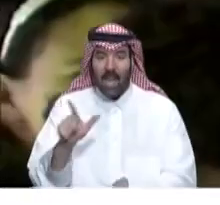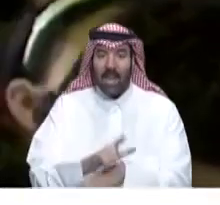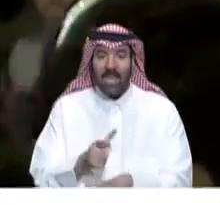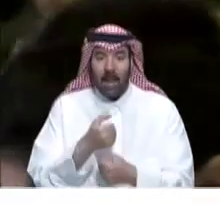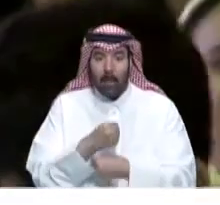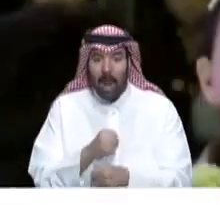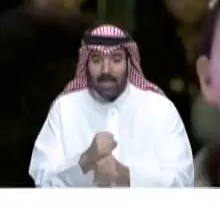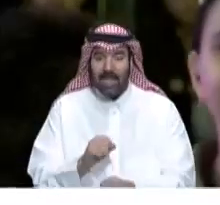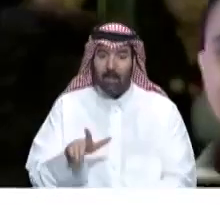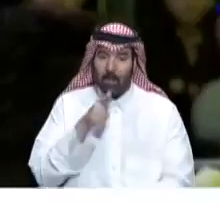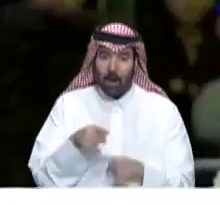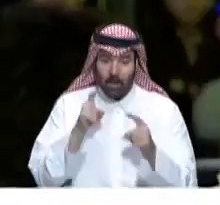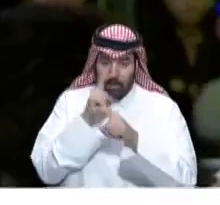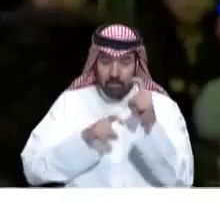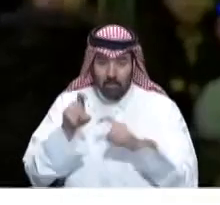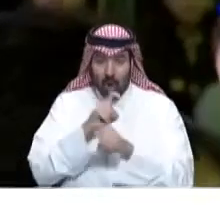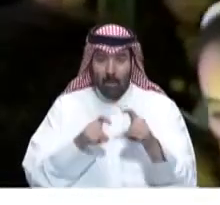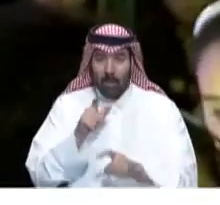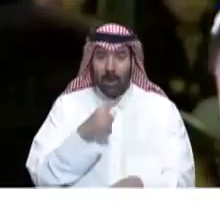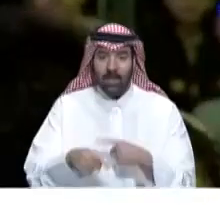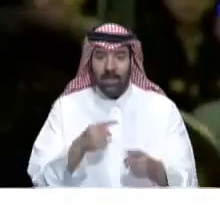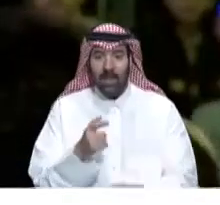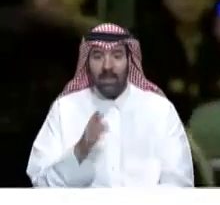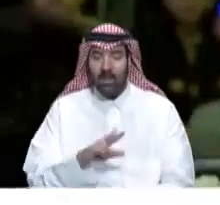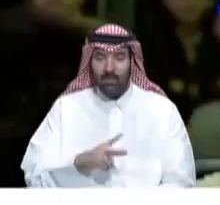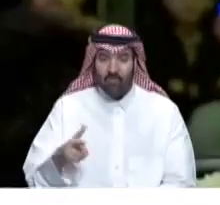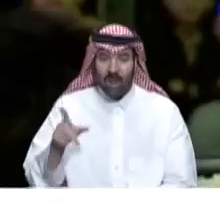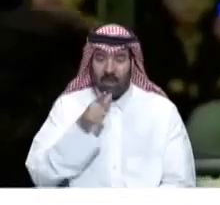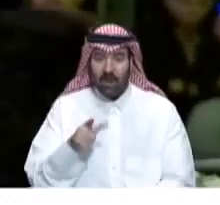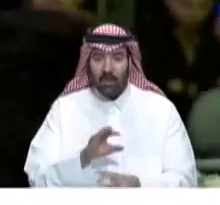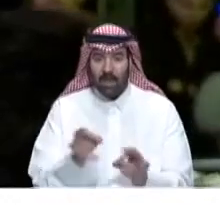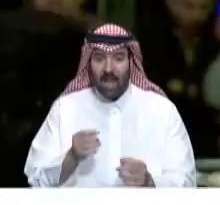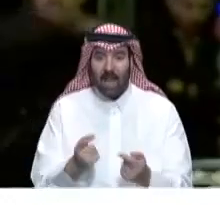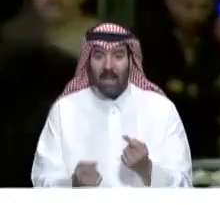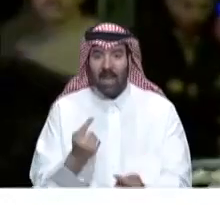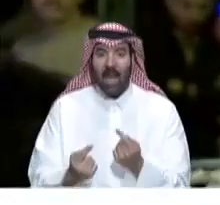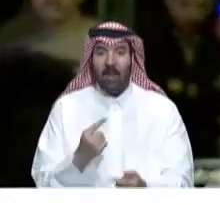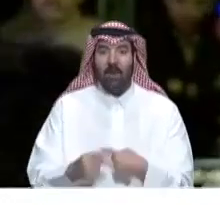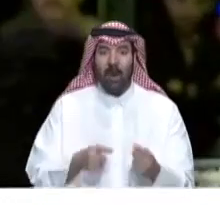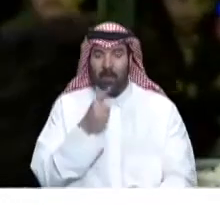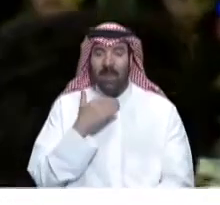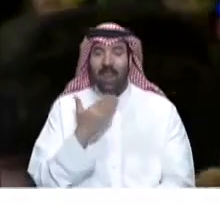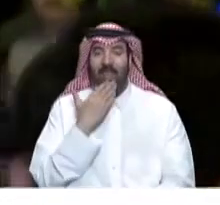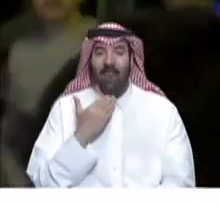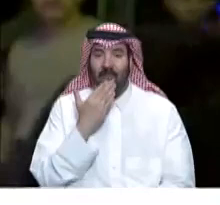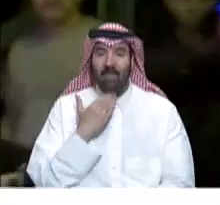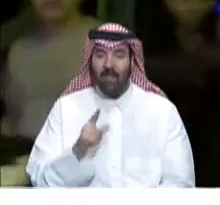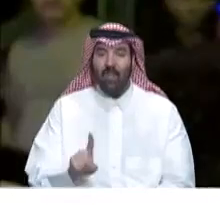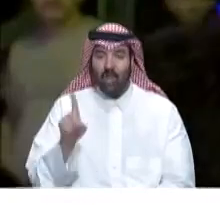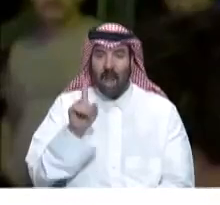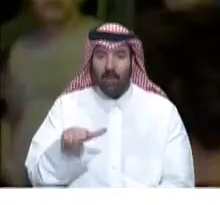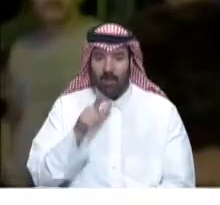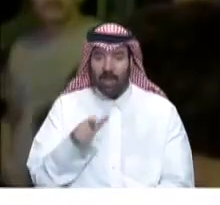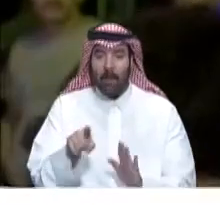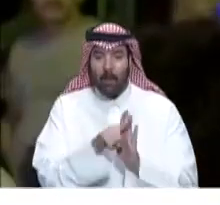نظافة الحدائق وعلى إزالة أي تشوهات بصرية من الحدائق. النظافة إن شاء الله بإذن الله